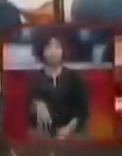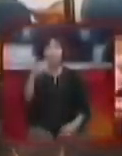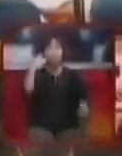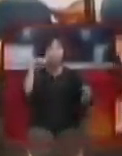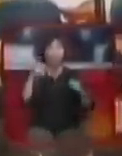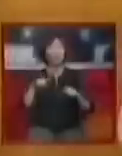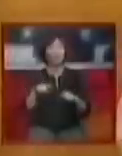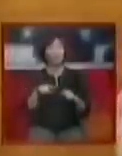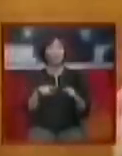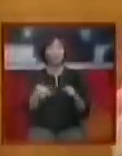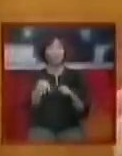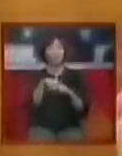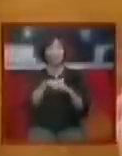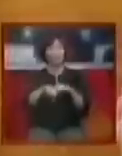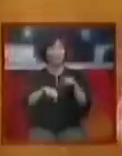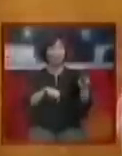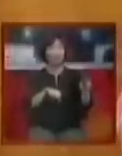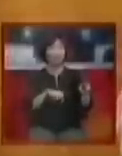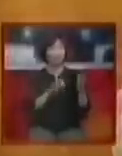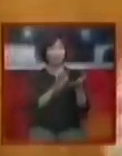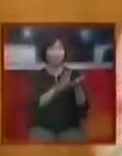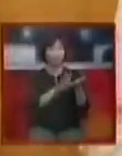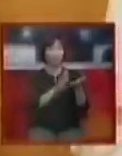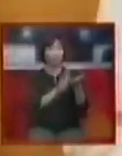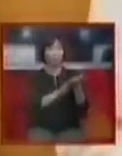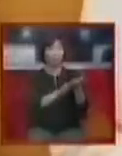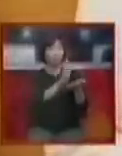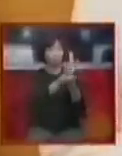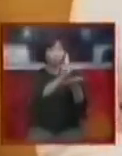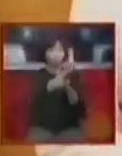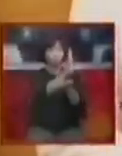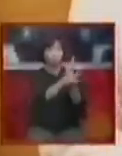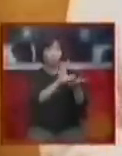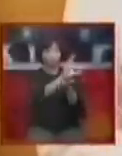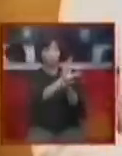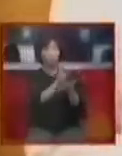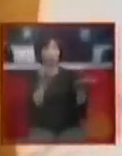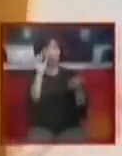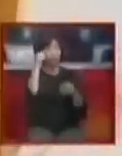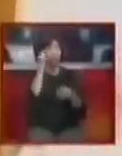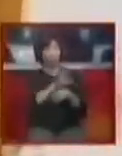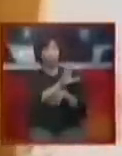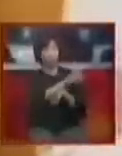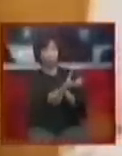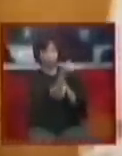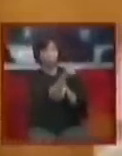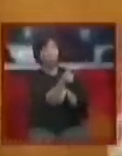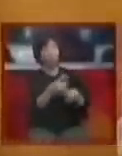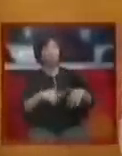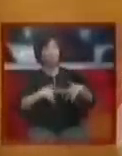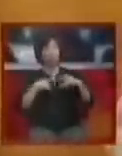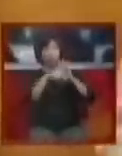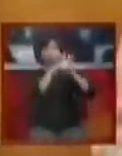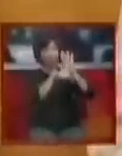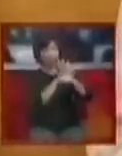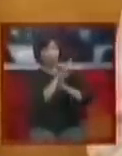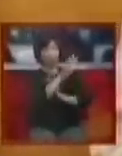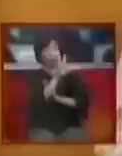Para naman po, hindi mapag-iwanan ang ating mga state universities and colleges, mayroon tayong panukalang